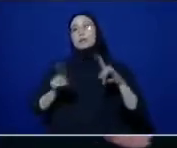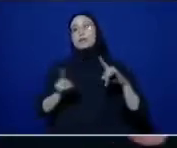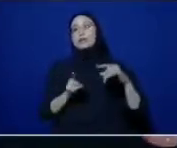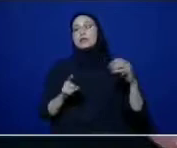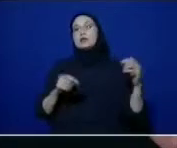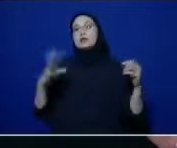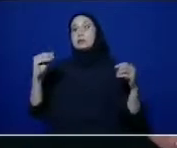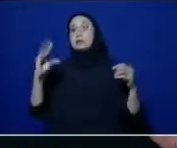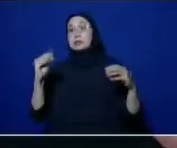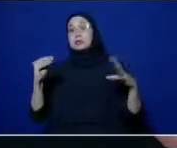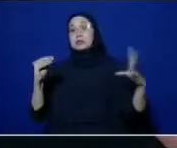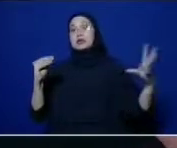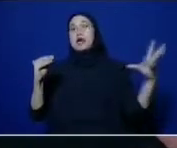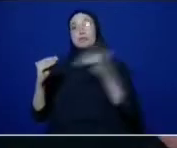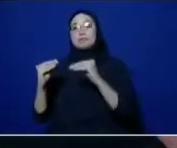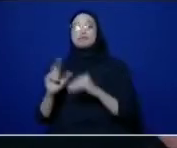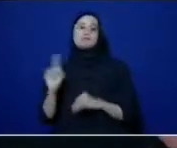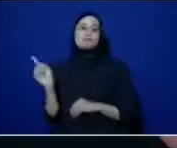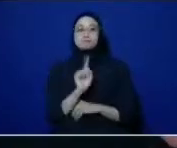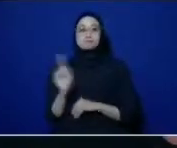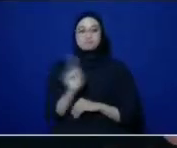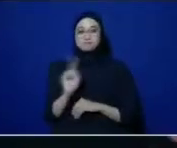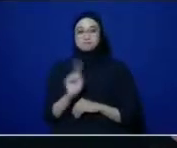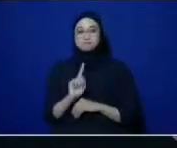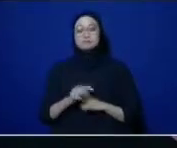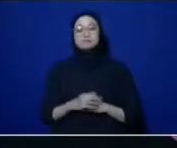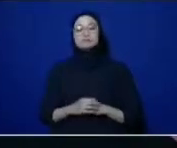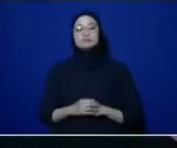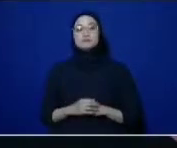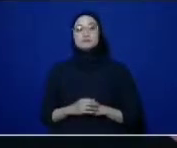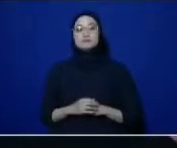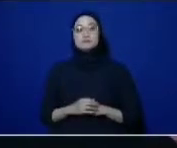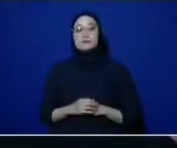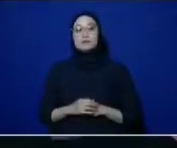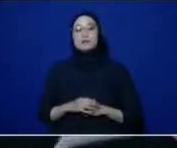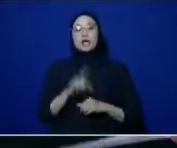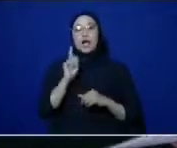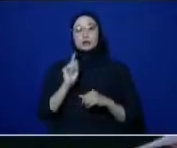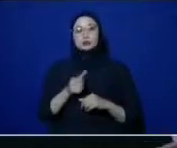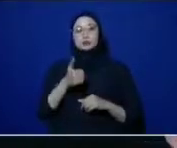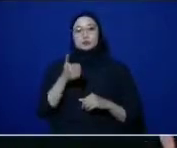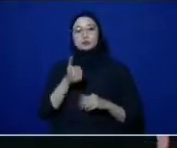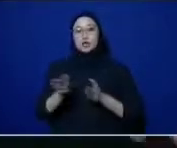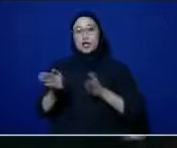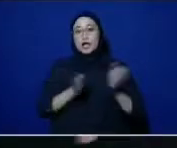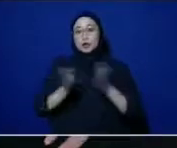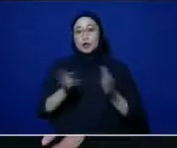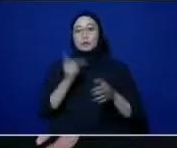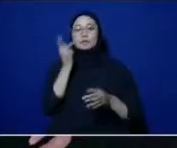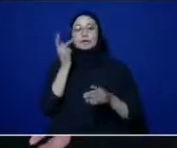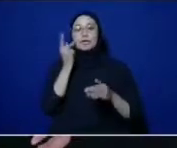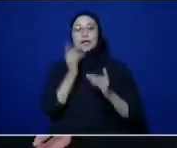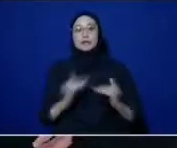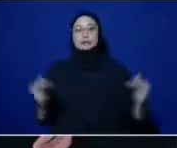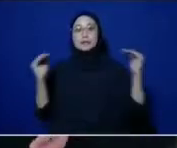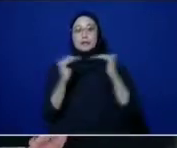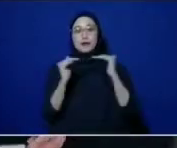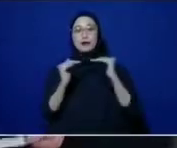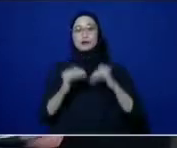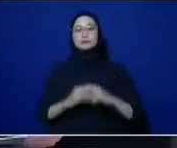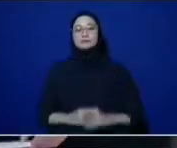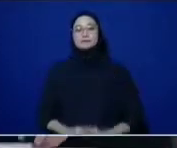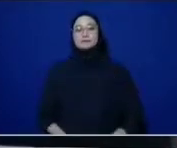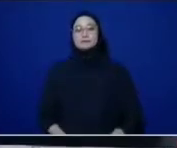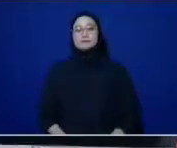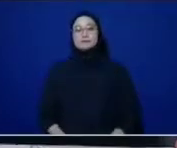selaku moderator bertugas mengawal dan mengatur jalan debat dan menjaga keberimbangan. Ya, baiklah, kita simak bersama